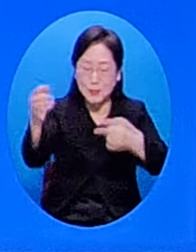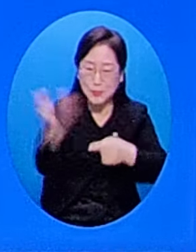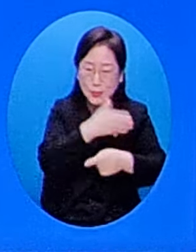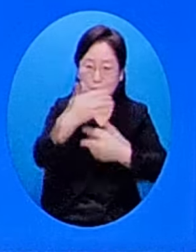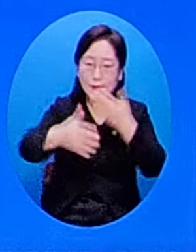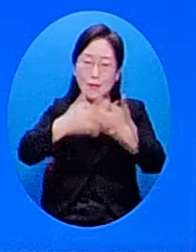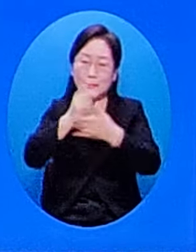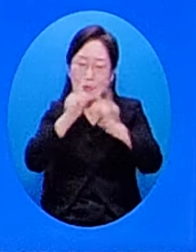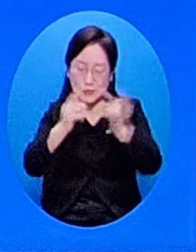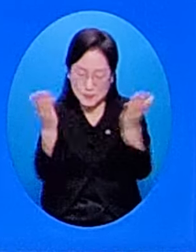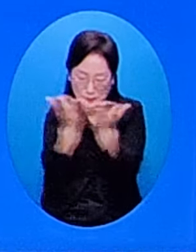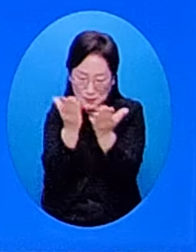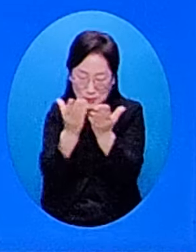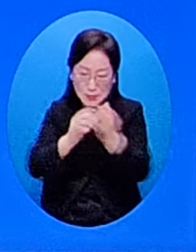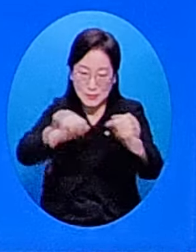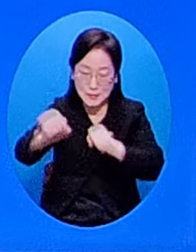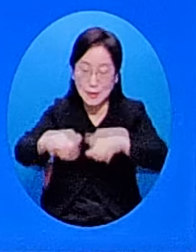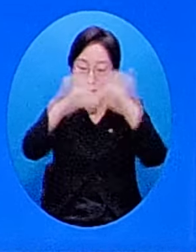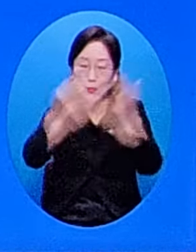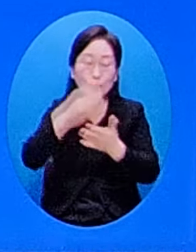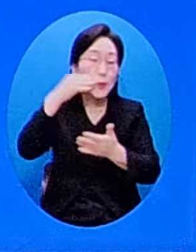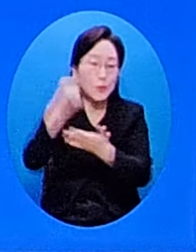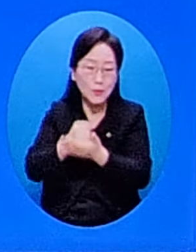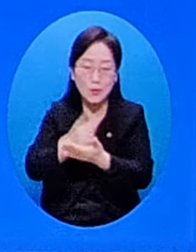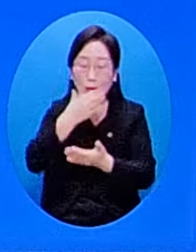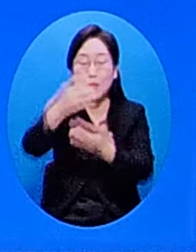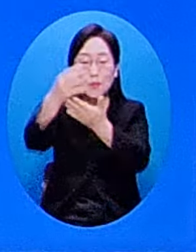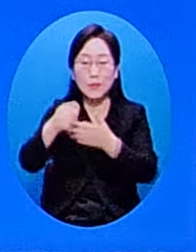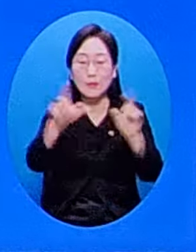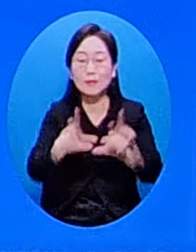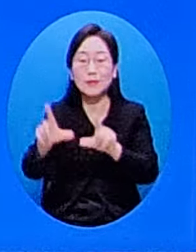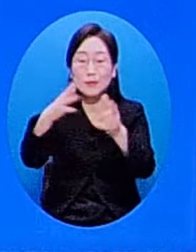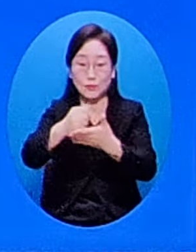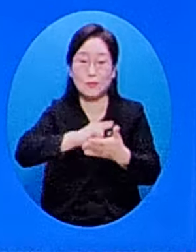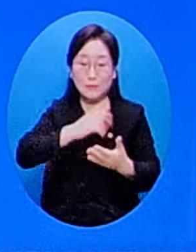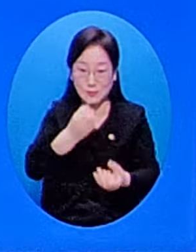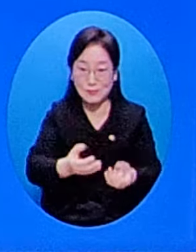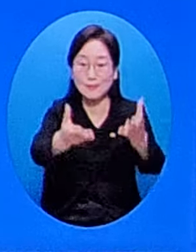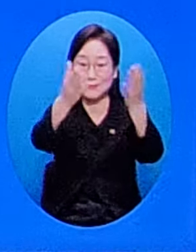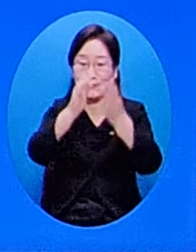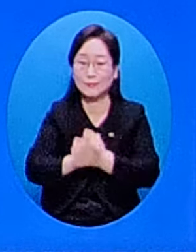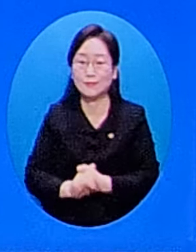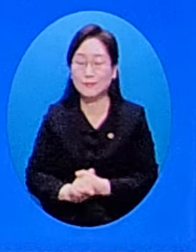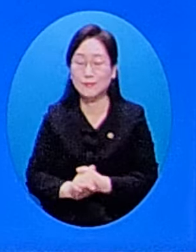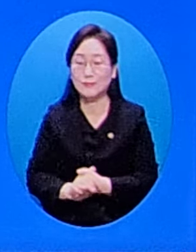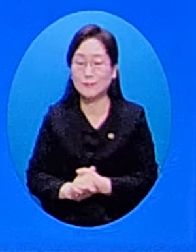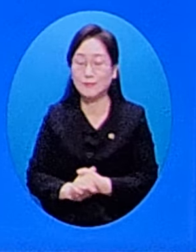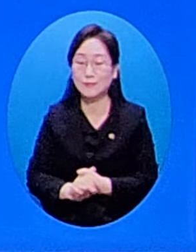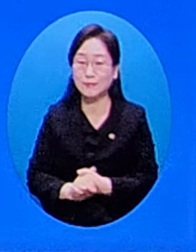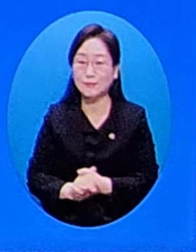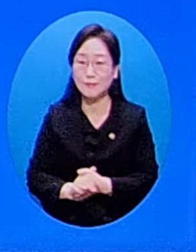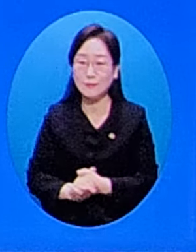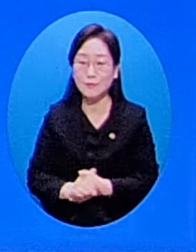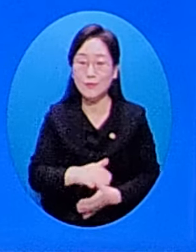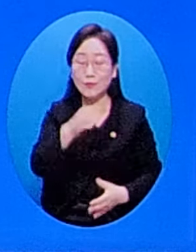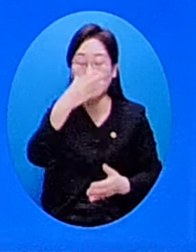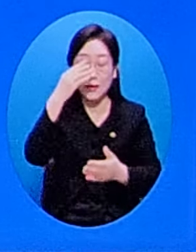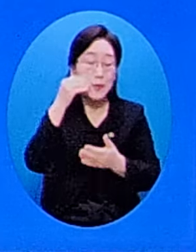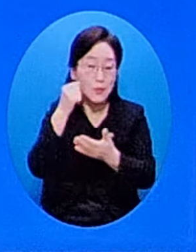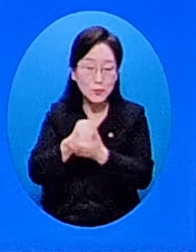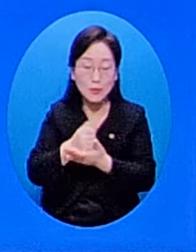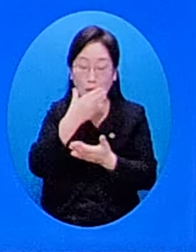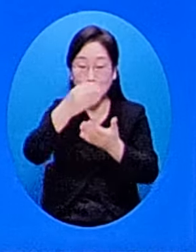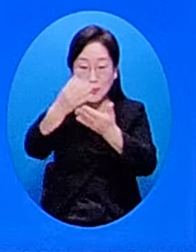동행해서 모두가 형통의 복을 받아 누리는 여러분 되시기를 주님의 이름으로 축원합니다. 우리가 형통의 복을 받고